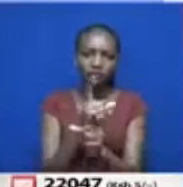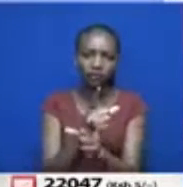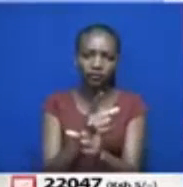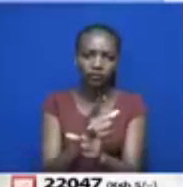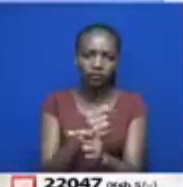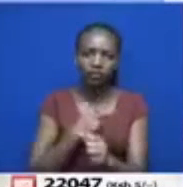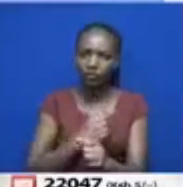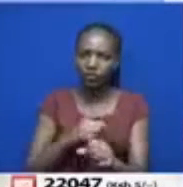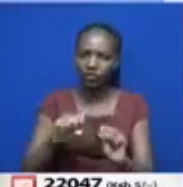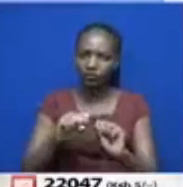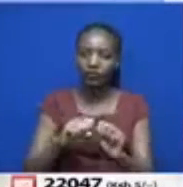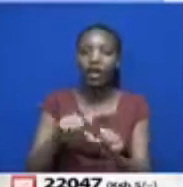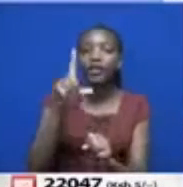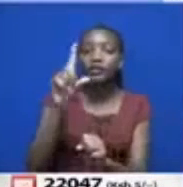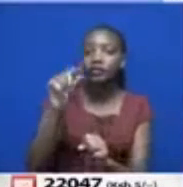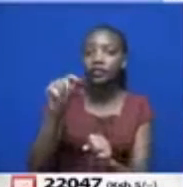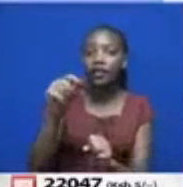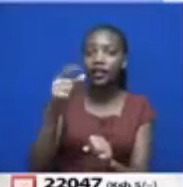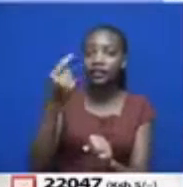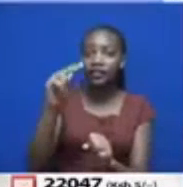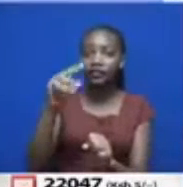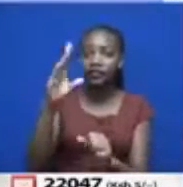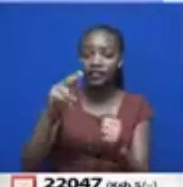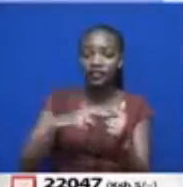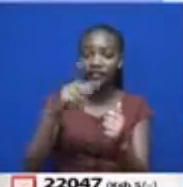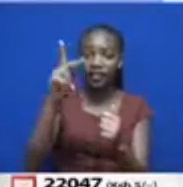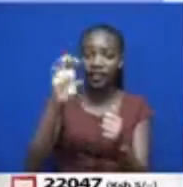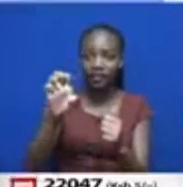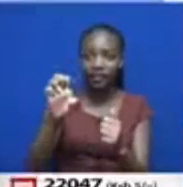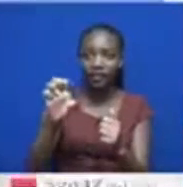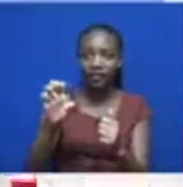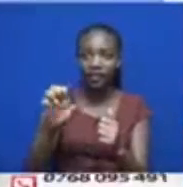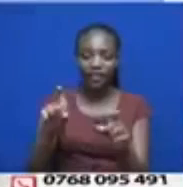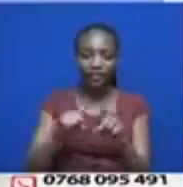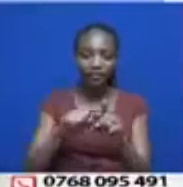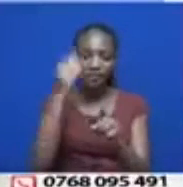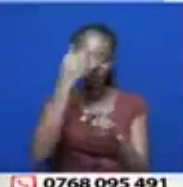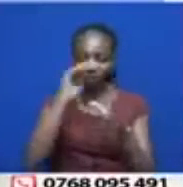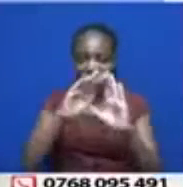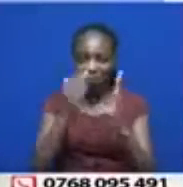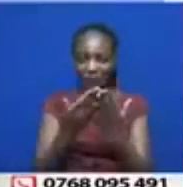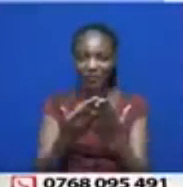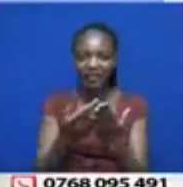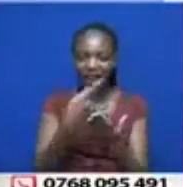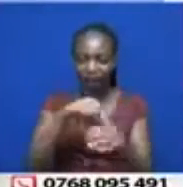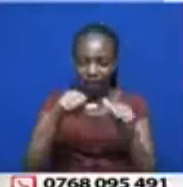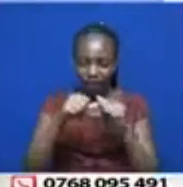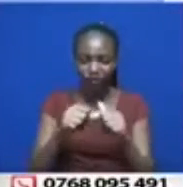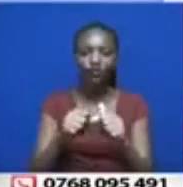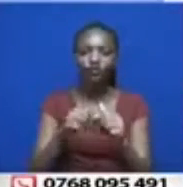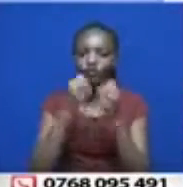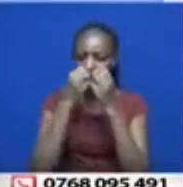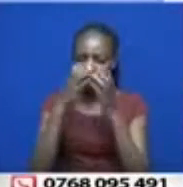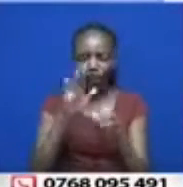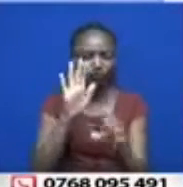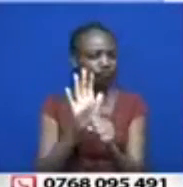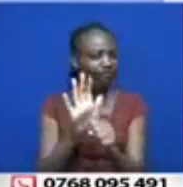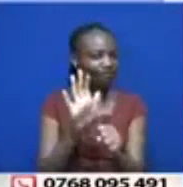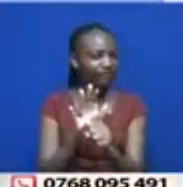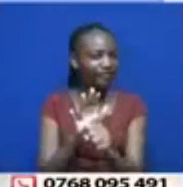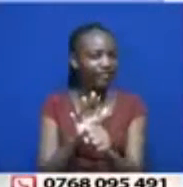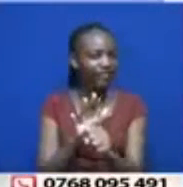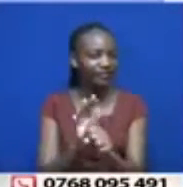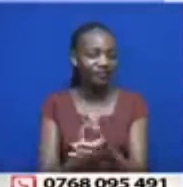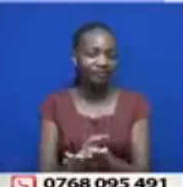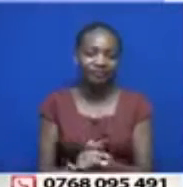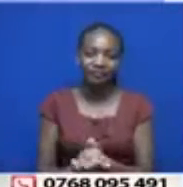@TV47KE, @_Clifford KE kwenye mtandao wa Facebook TV47 Kenya, ambapo tunapeperusha matangazo haya moja kwa moja na tovuti